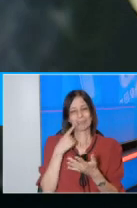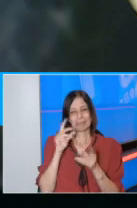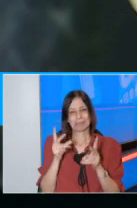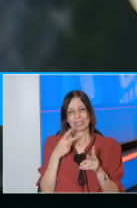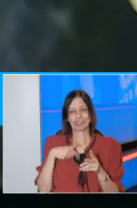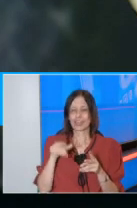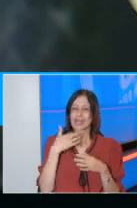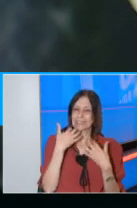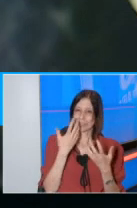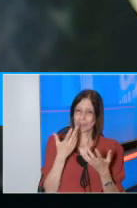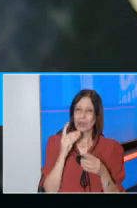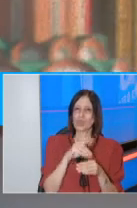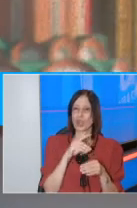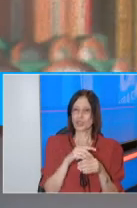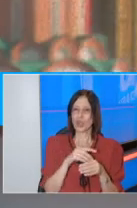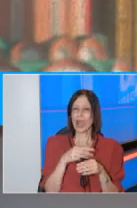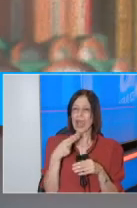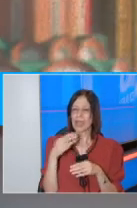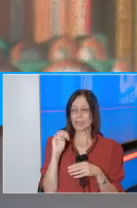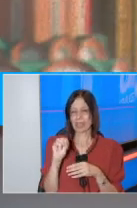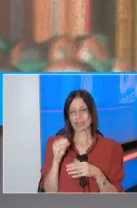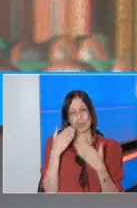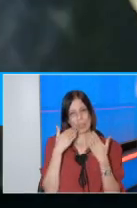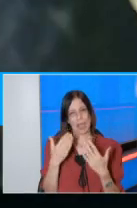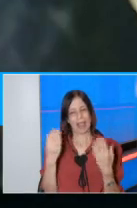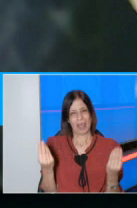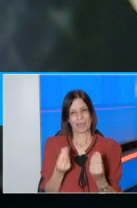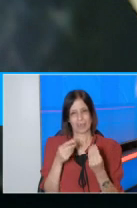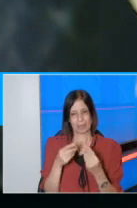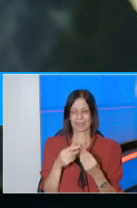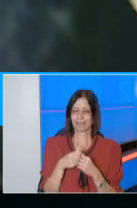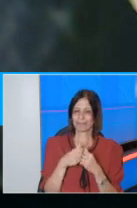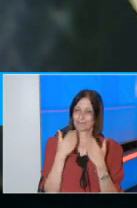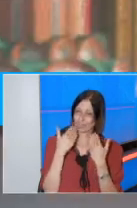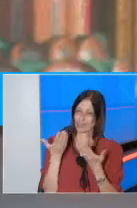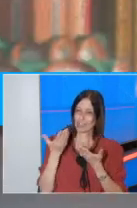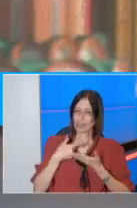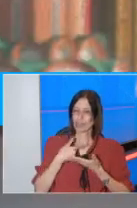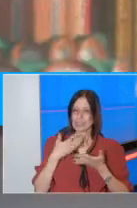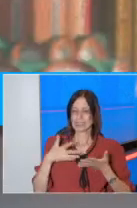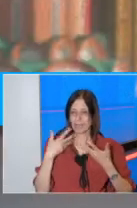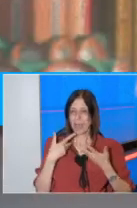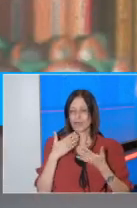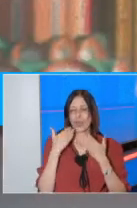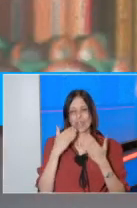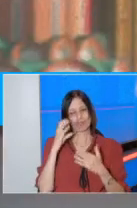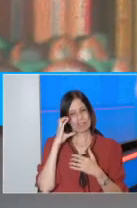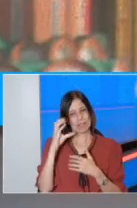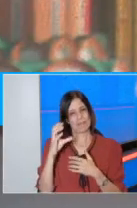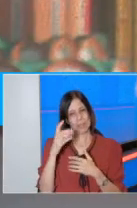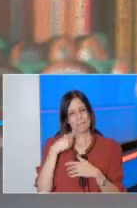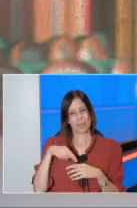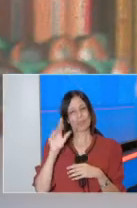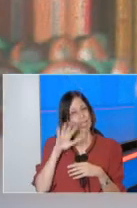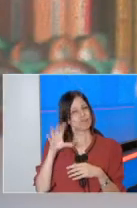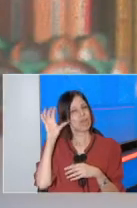אותנו, הסיפור הזה. דוקטור אראל מנשרי, תודה רבה לך על הדברים האלה. תודה שהזמנת אותי. בשמחה רבה, ותודה לכם שצפיתם ובאנו,